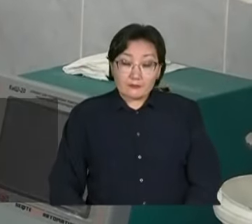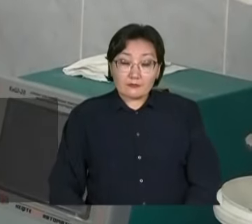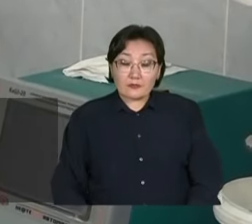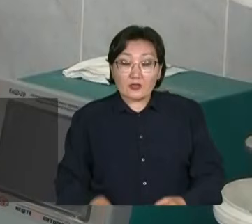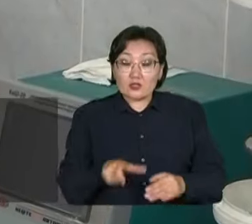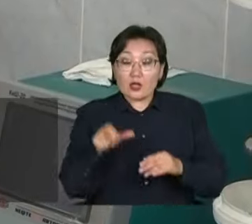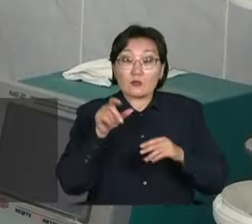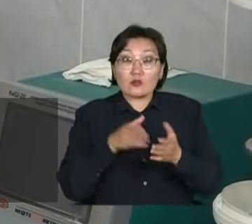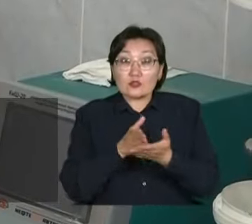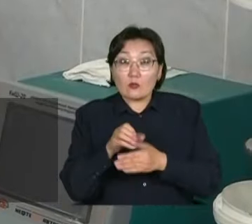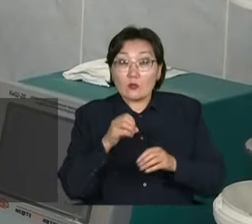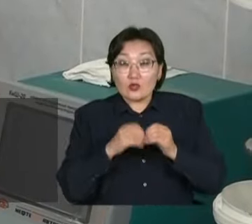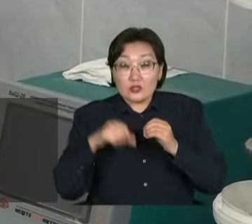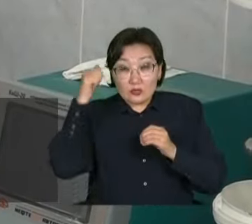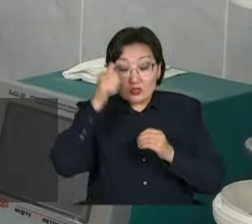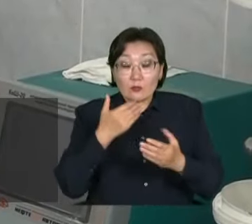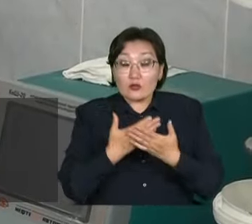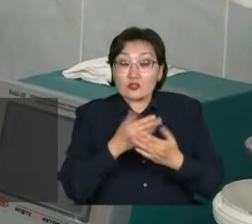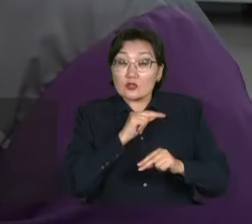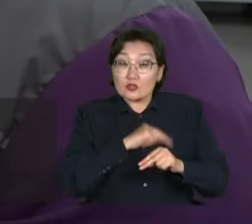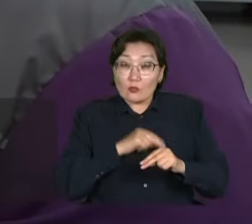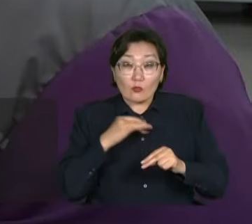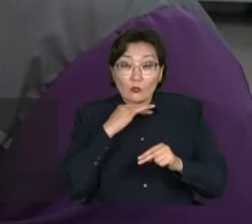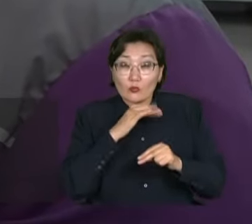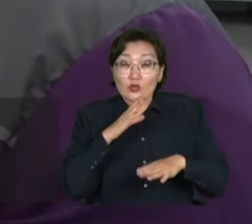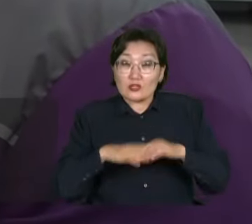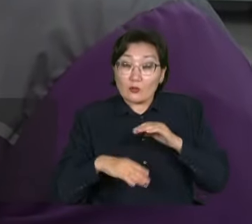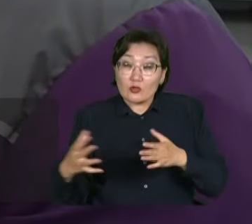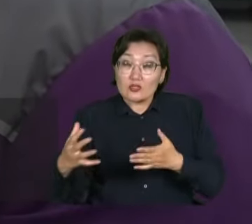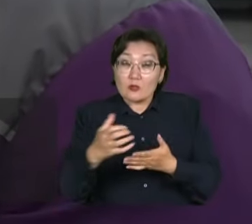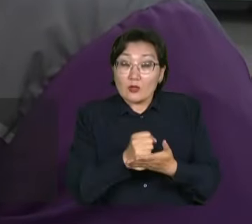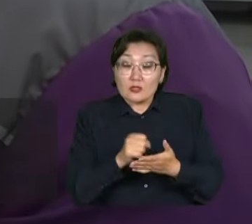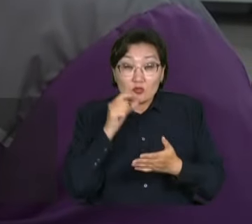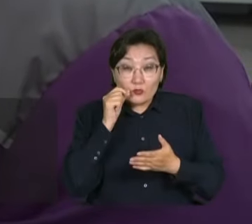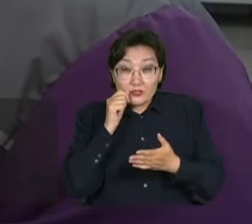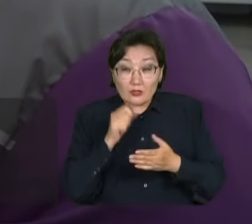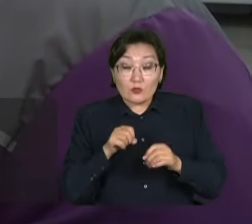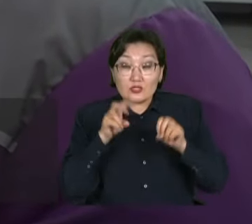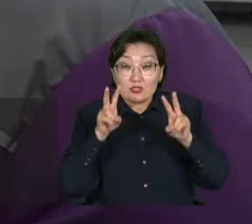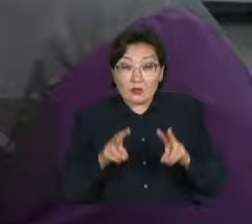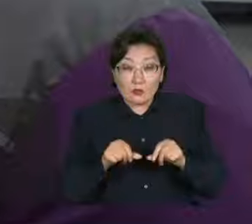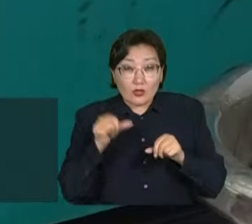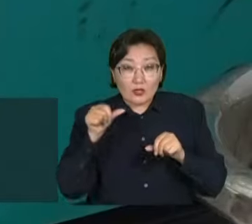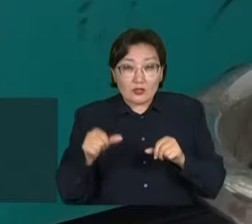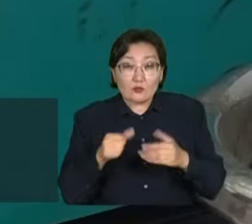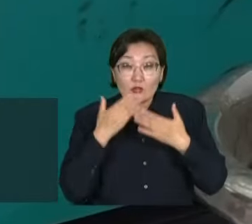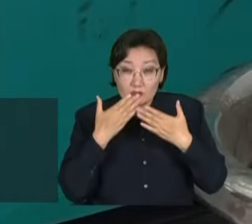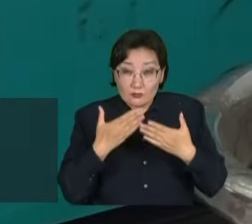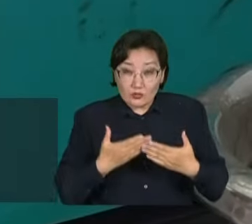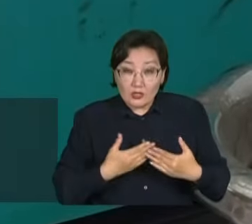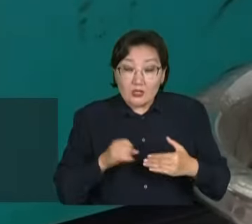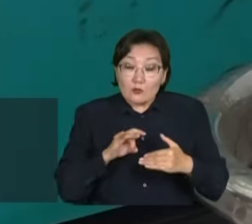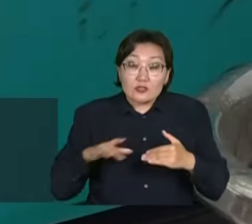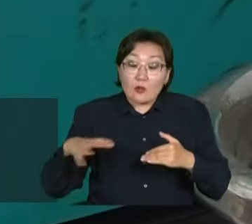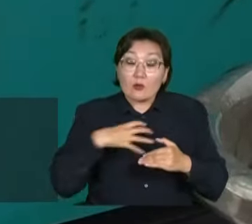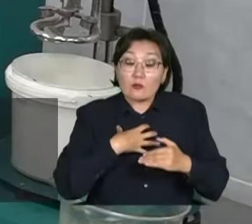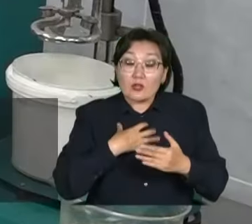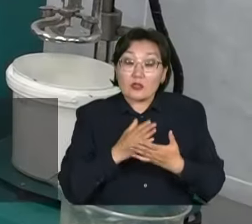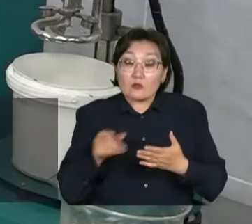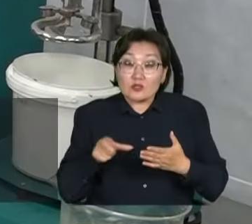Жол саласында 10 жылға жуық еңбек етіп, мол тәжірибе жинақтаған Ердос Леспегұлы мамандығын айрықша бағалайды. Ол республикалық маңызы